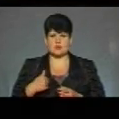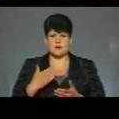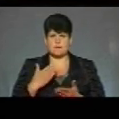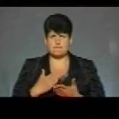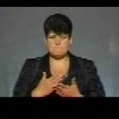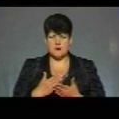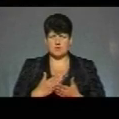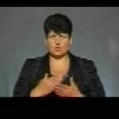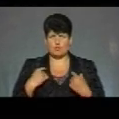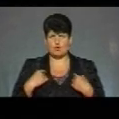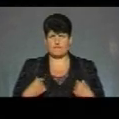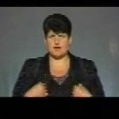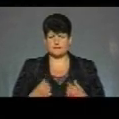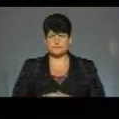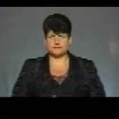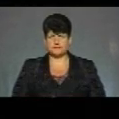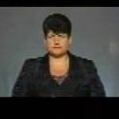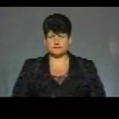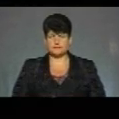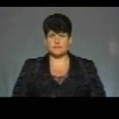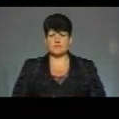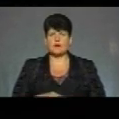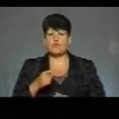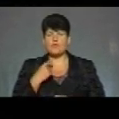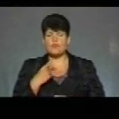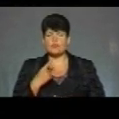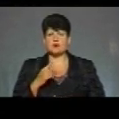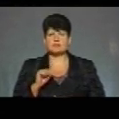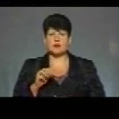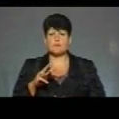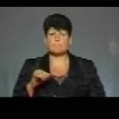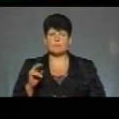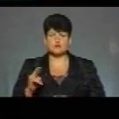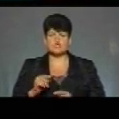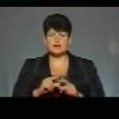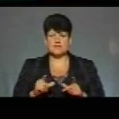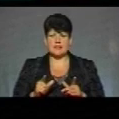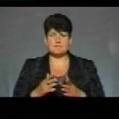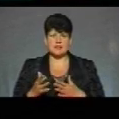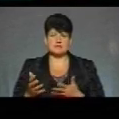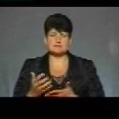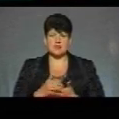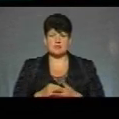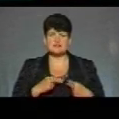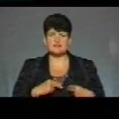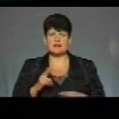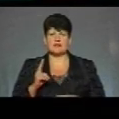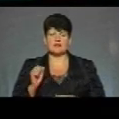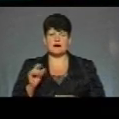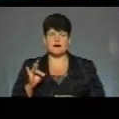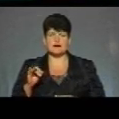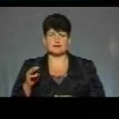у портфелі. За словами координаторки акції Аліни Муц, шкільне приладдя для дітей збирали працівники «Карітасу» та